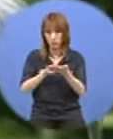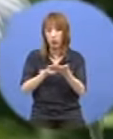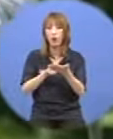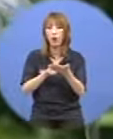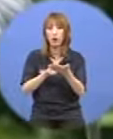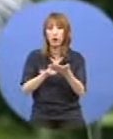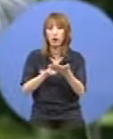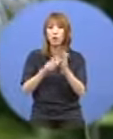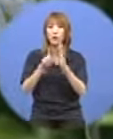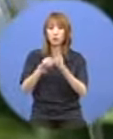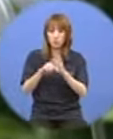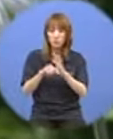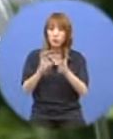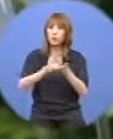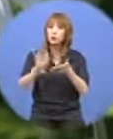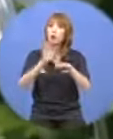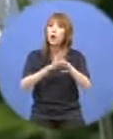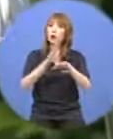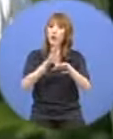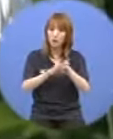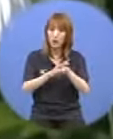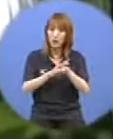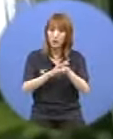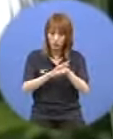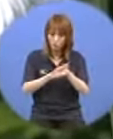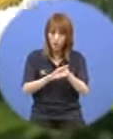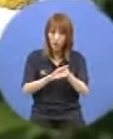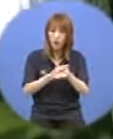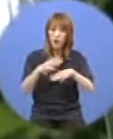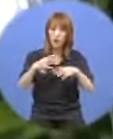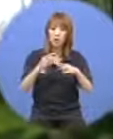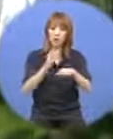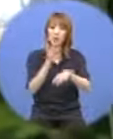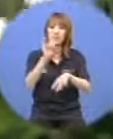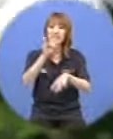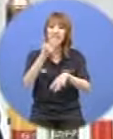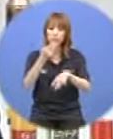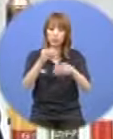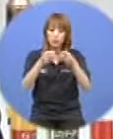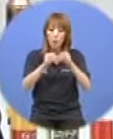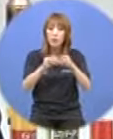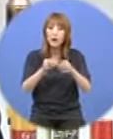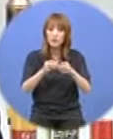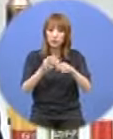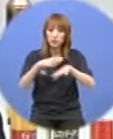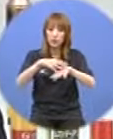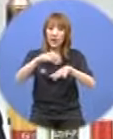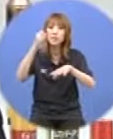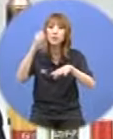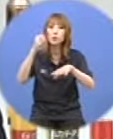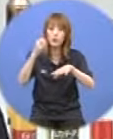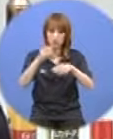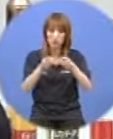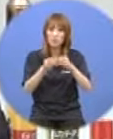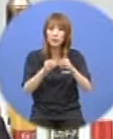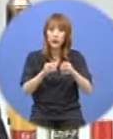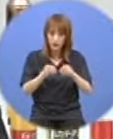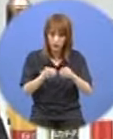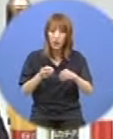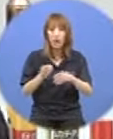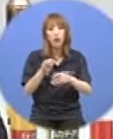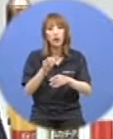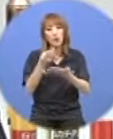当時どういうふうに使われたかというと、その除虫菊は乾燥したものをこう細かく砕いて、ベッドとか床に巻い